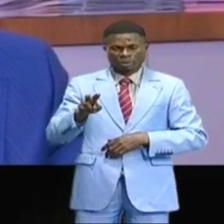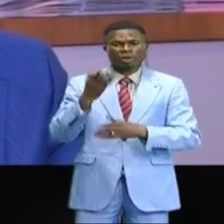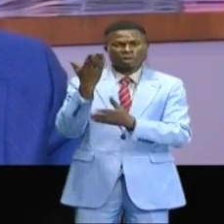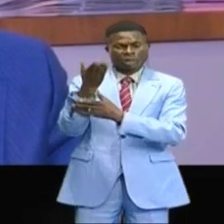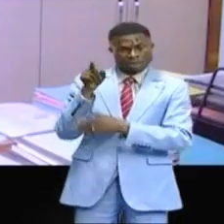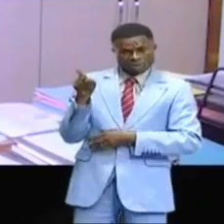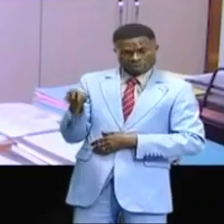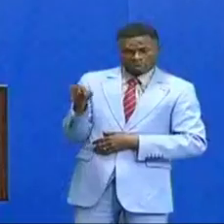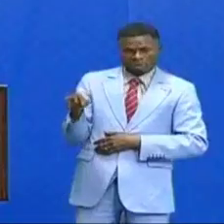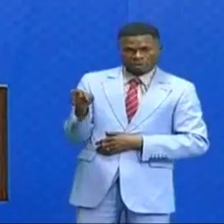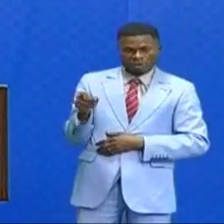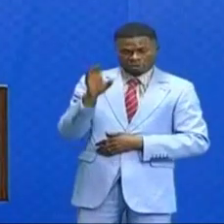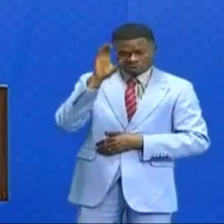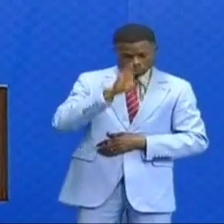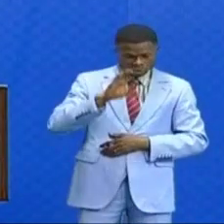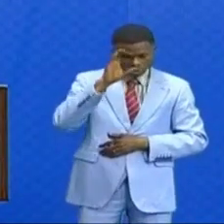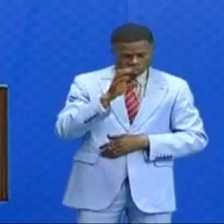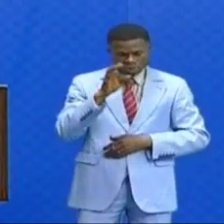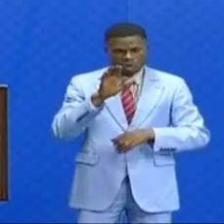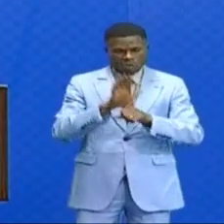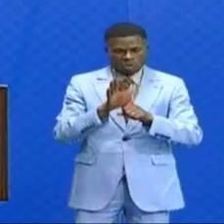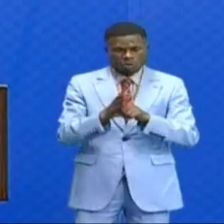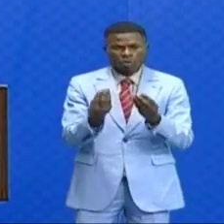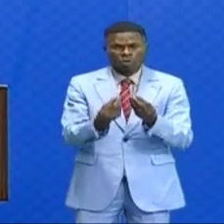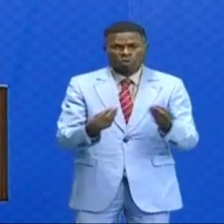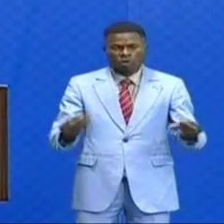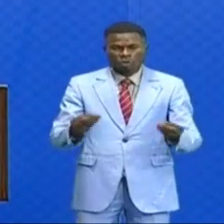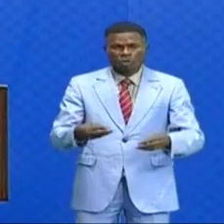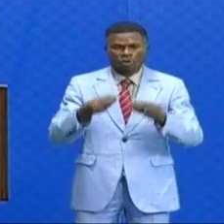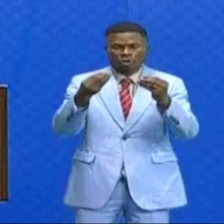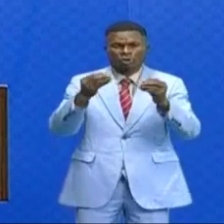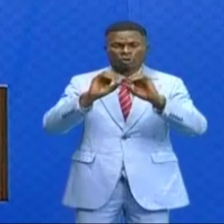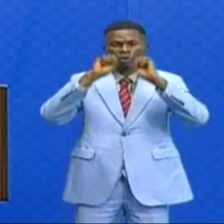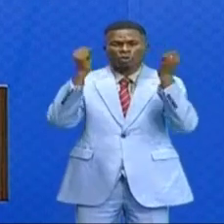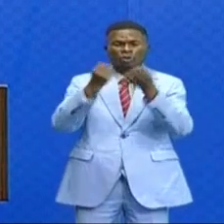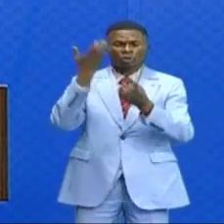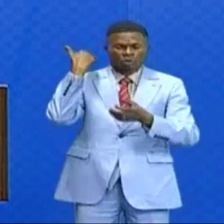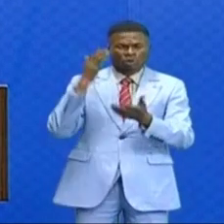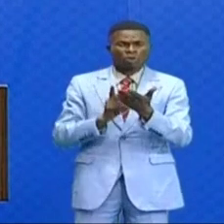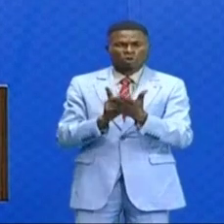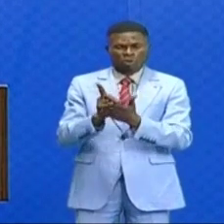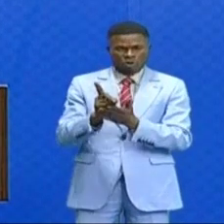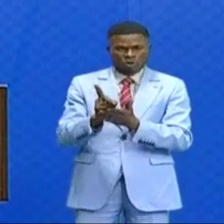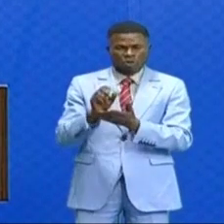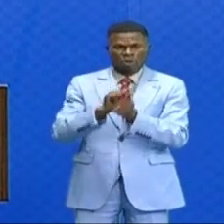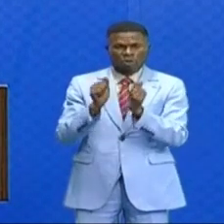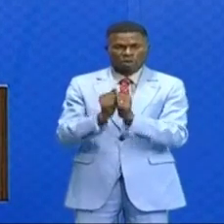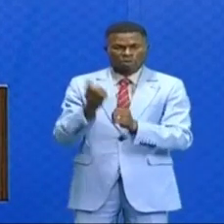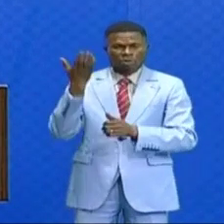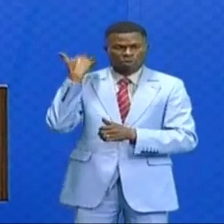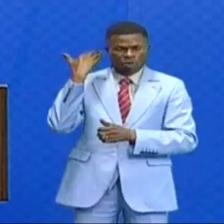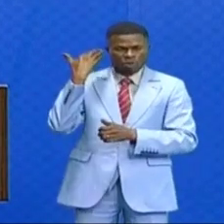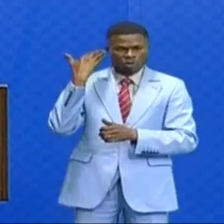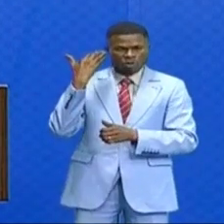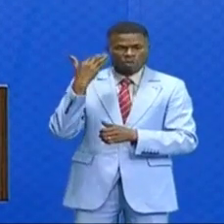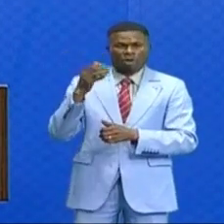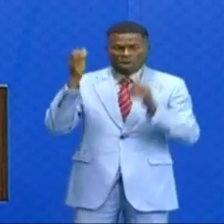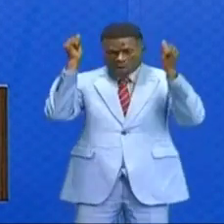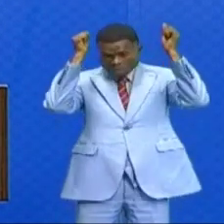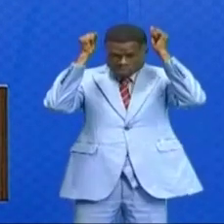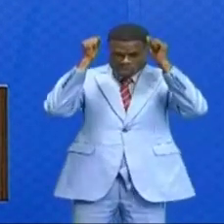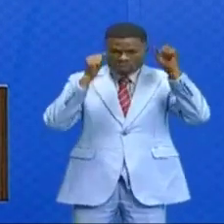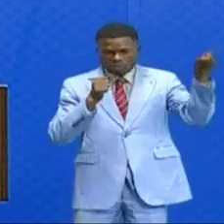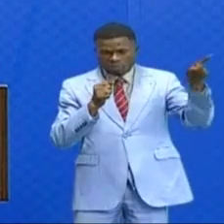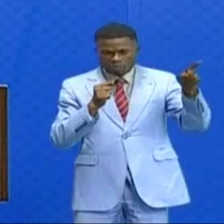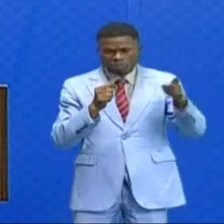demandé de chercher les voies et moyens pour remettre la régie des eaux dans ce droit au sujet de la carrière de la masse filtrante de Maluku